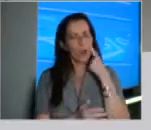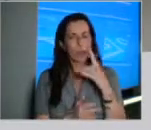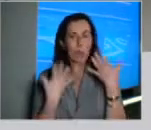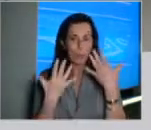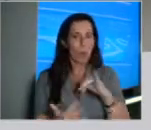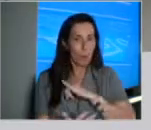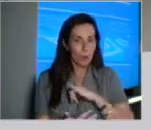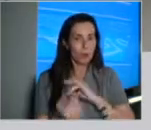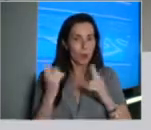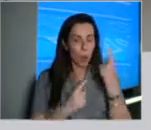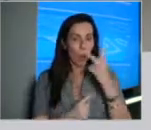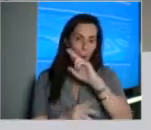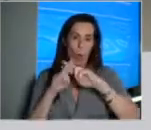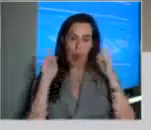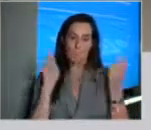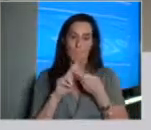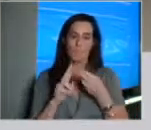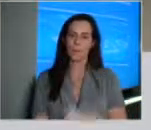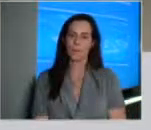סיפורים מעניינים שקרו מסביב לעולם.